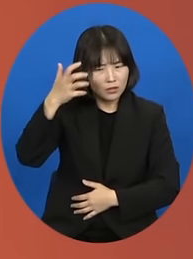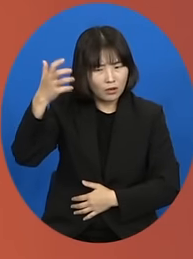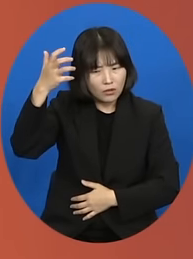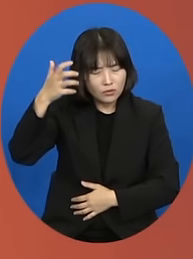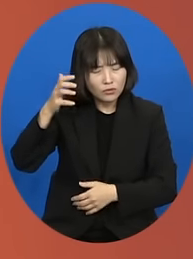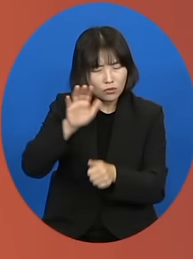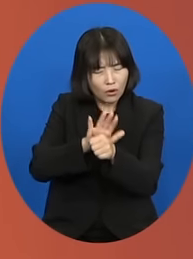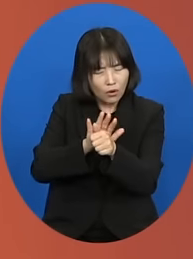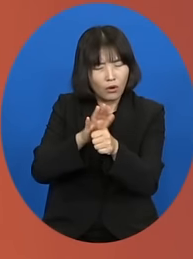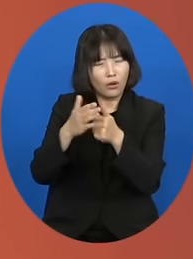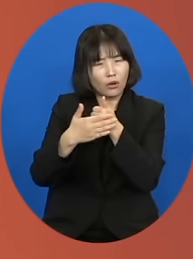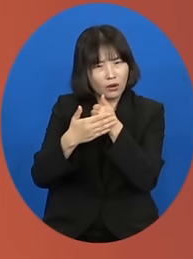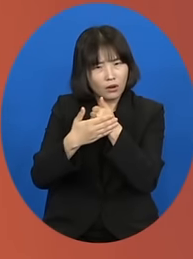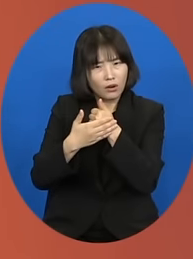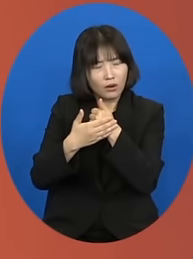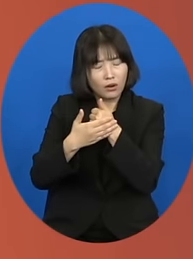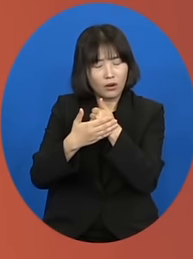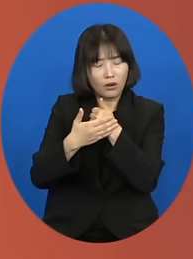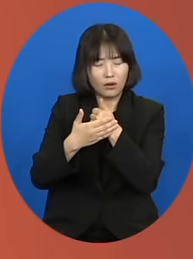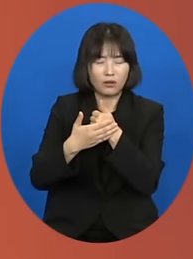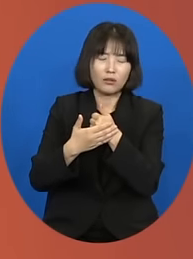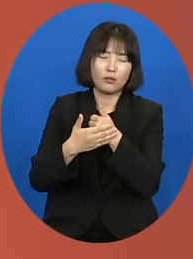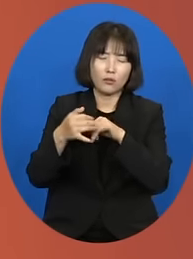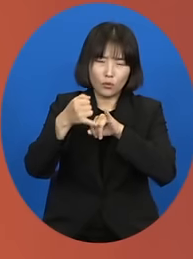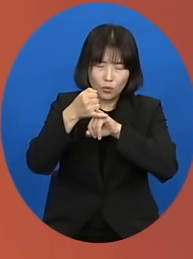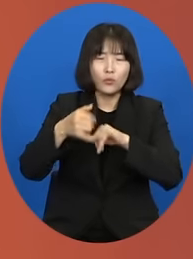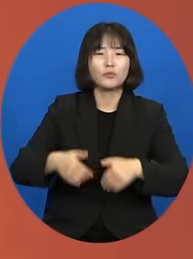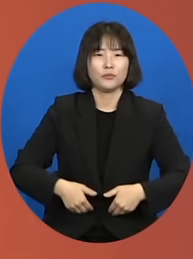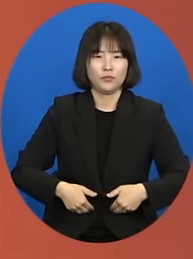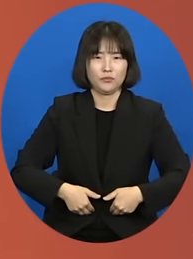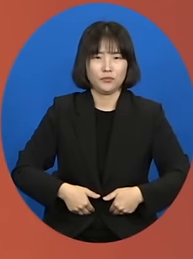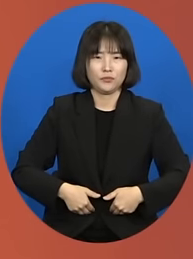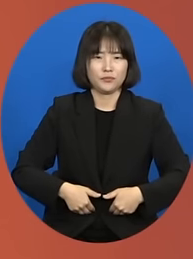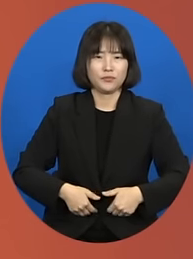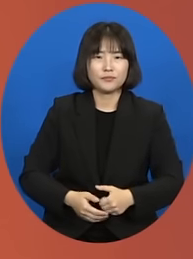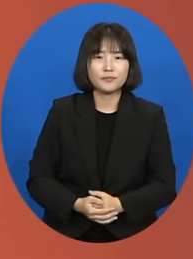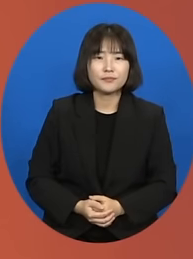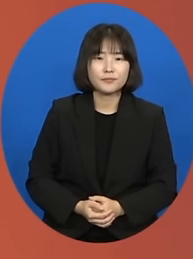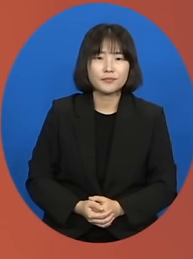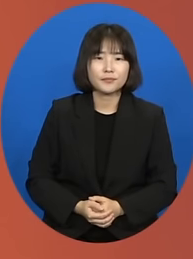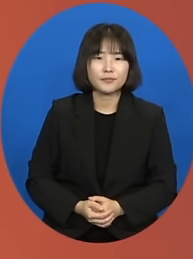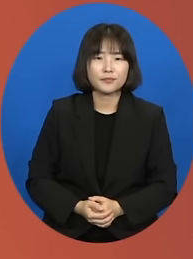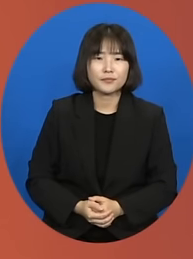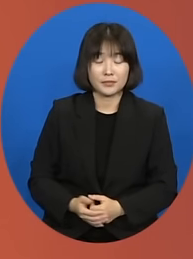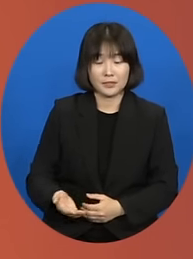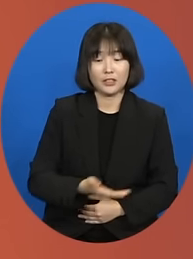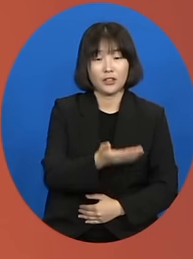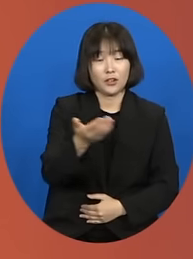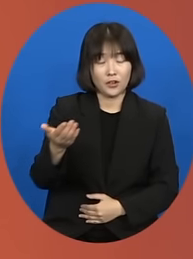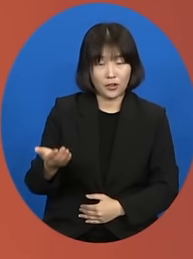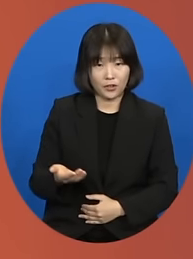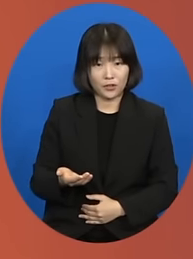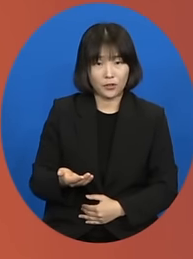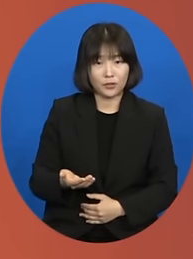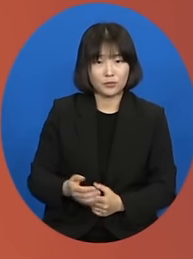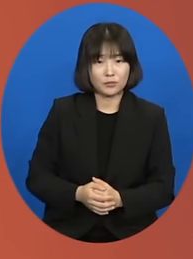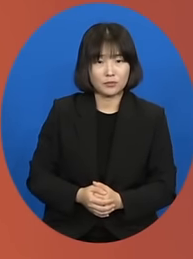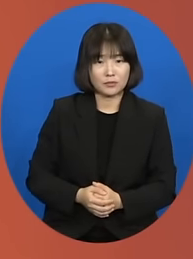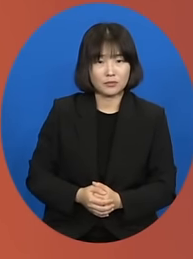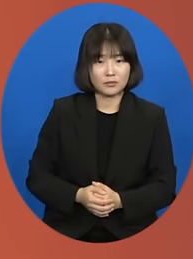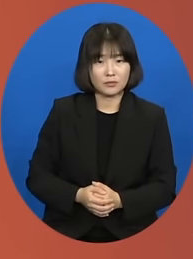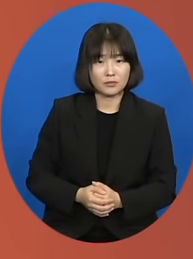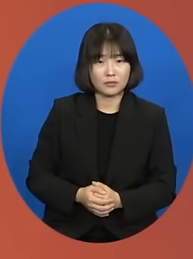품앗이가 우리들 가운데 있어야 될 줄 믿습니다. 여러분, 아직까지 그런 사람이 없다면 이